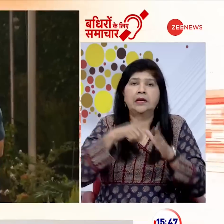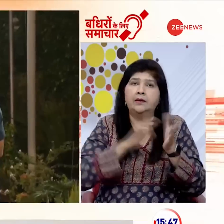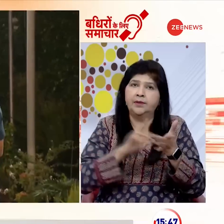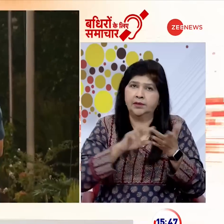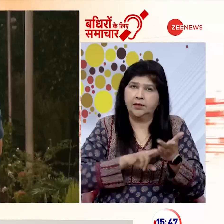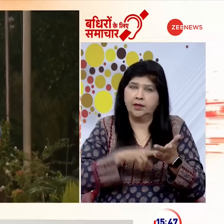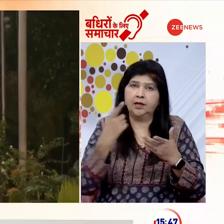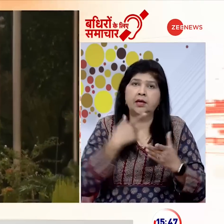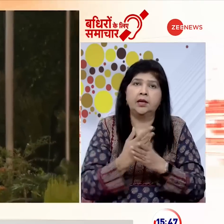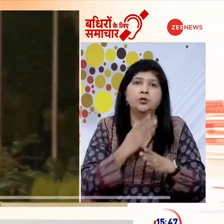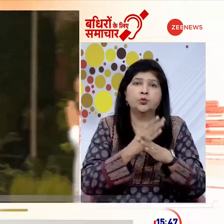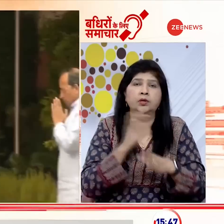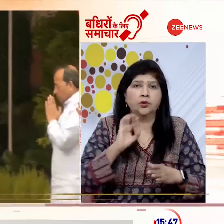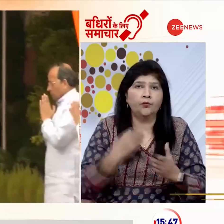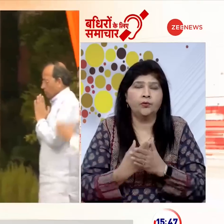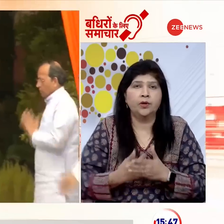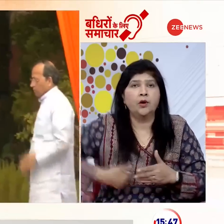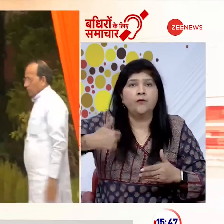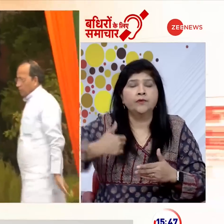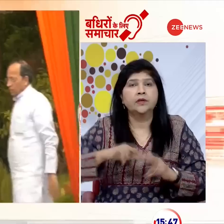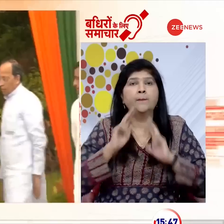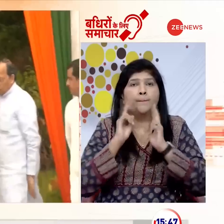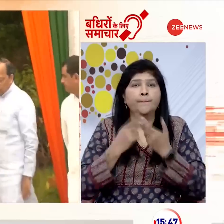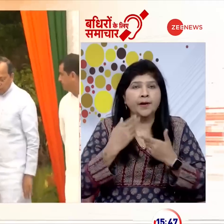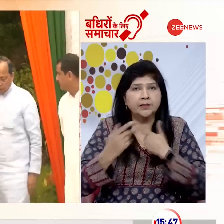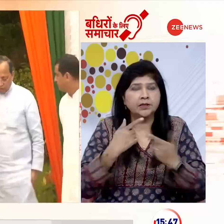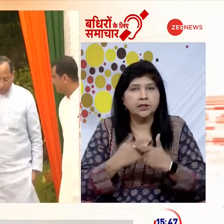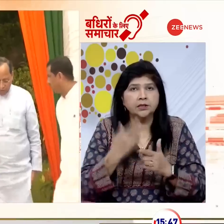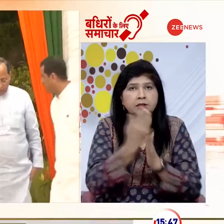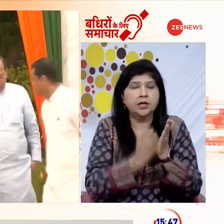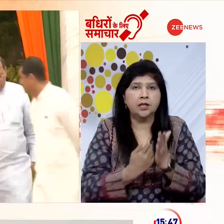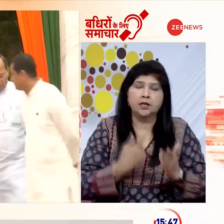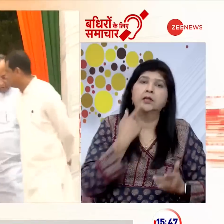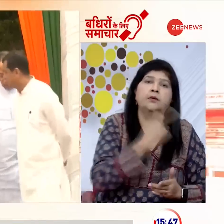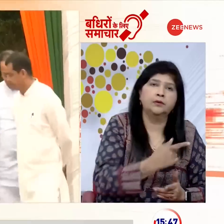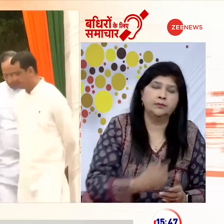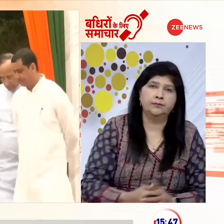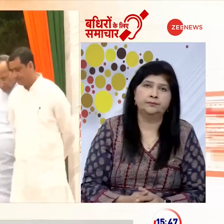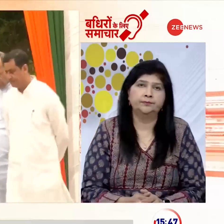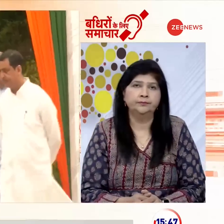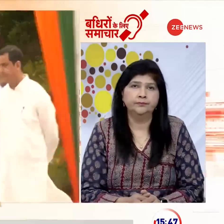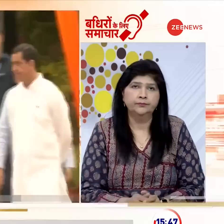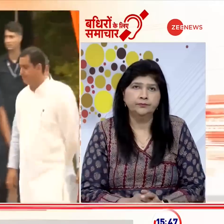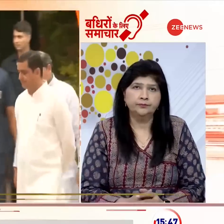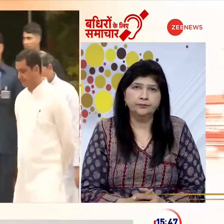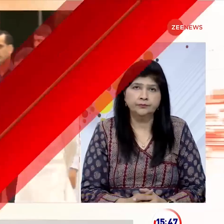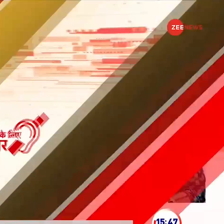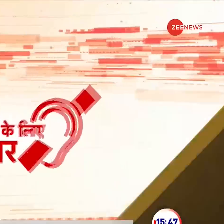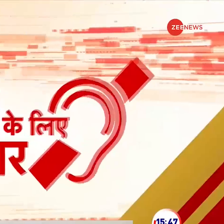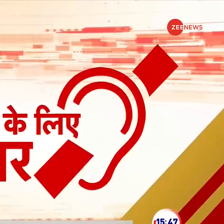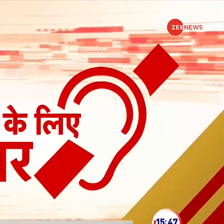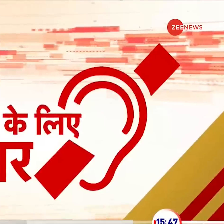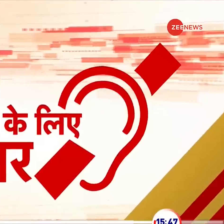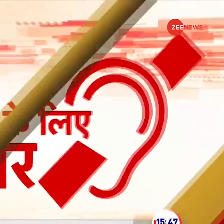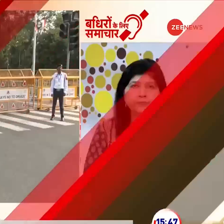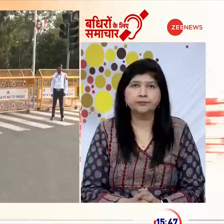और सुरक्षा एजेंसियों के अफसरों के साथ बातचीत की और जरूरी निर्देश दिए।